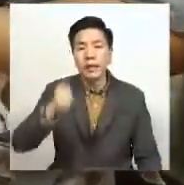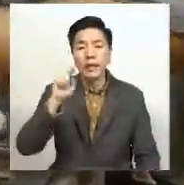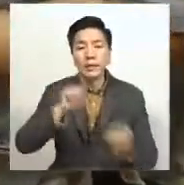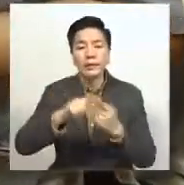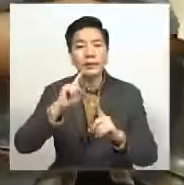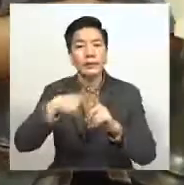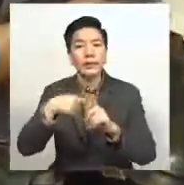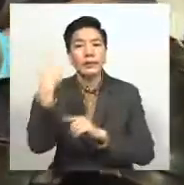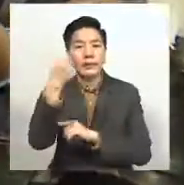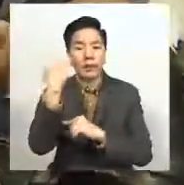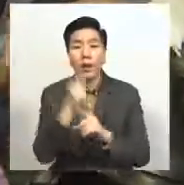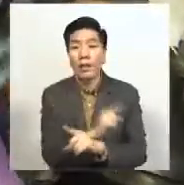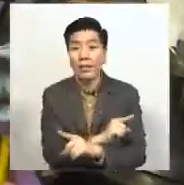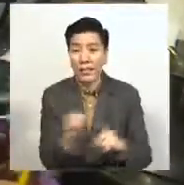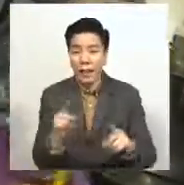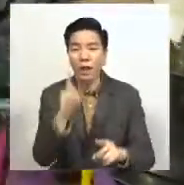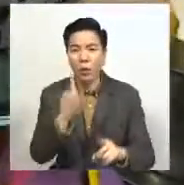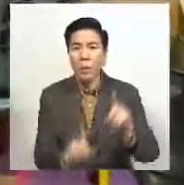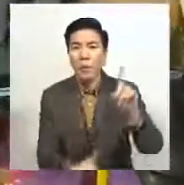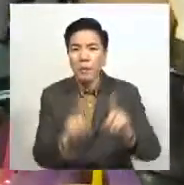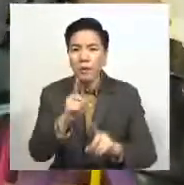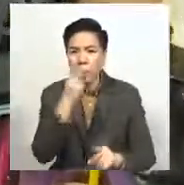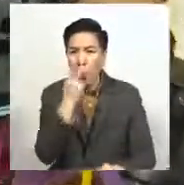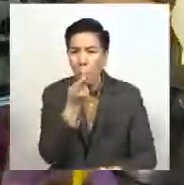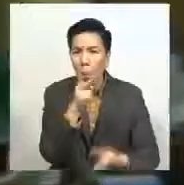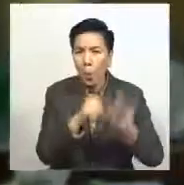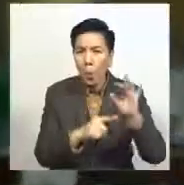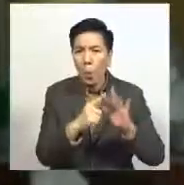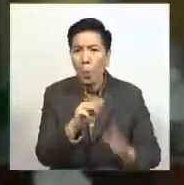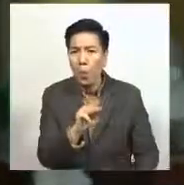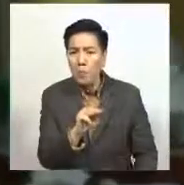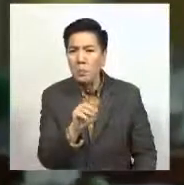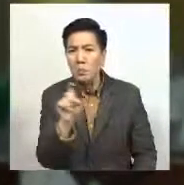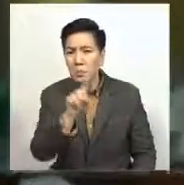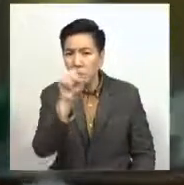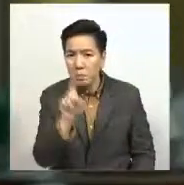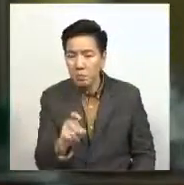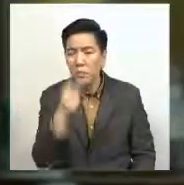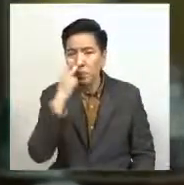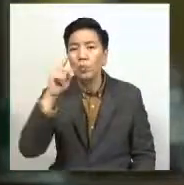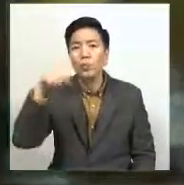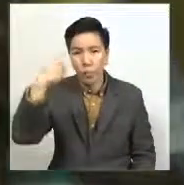งฤดูการท่องเที่ยวแต่ควรมีการประเมินความคุ้มค่าจากในระยะแรกกันก่อนนะคะ